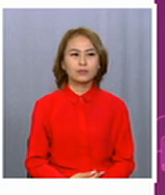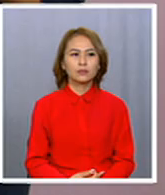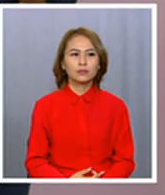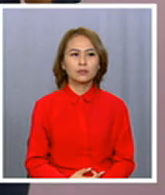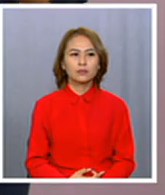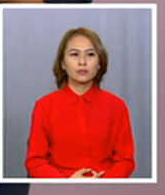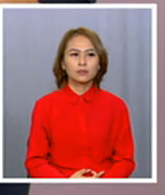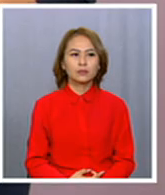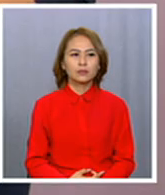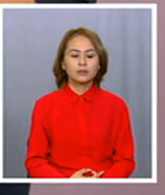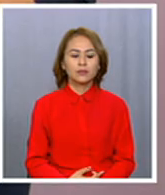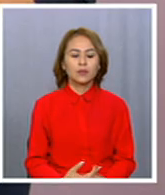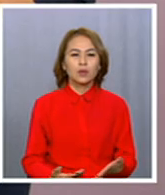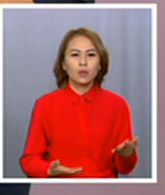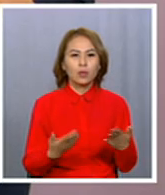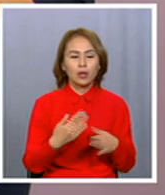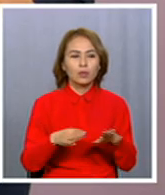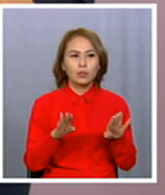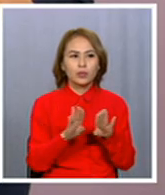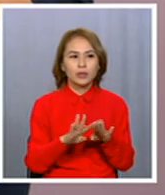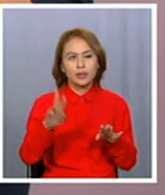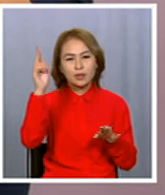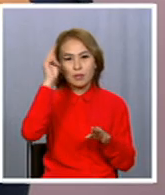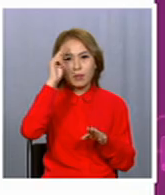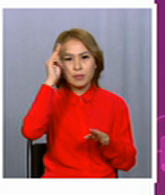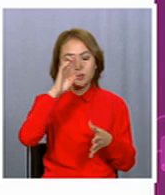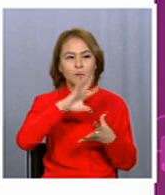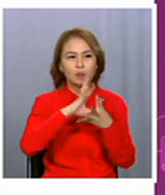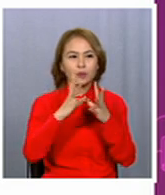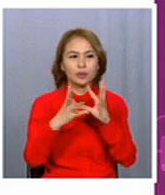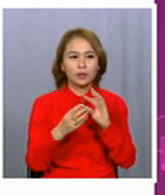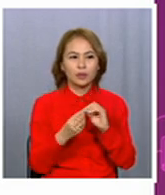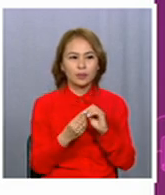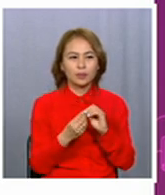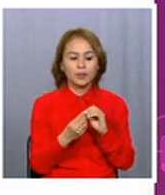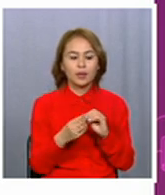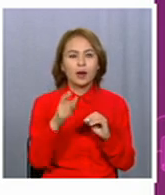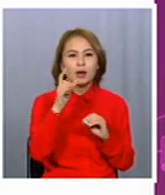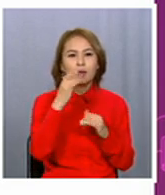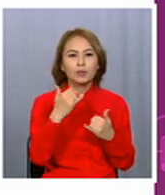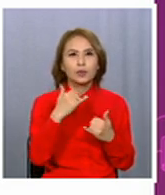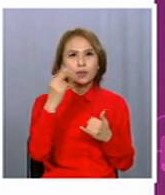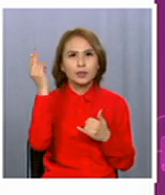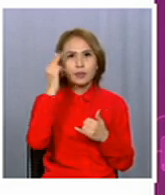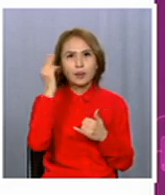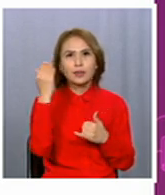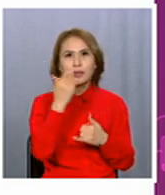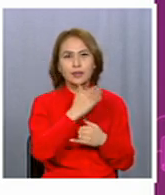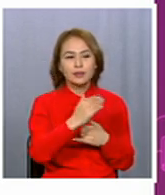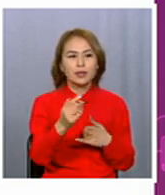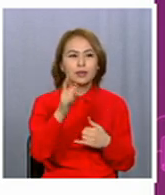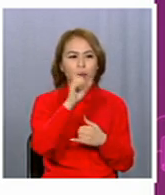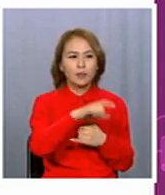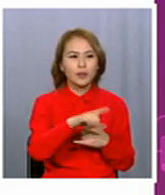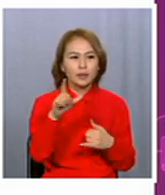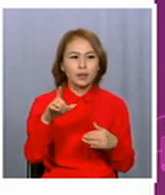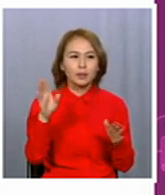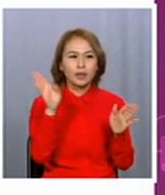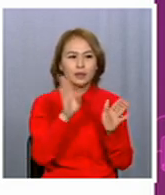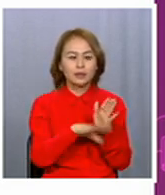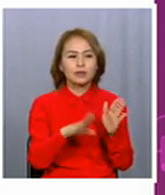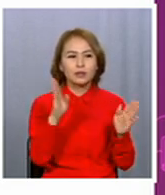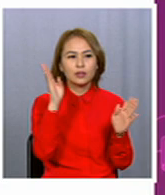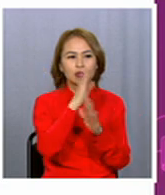жазыңдар. Олай болса, балалар, сабағымызды қорытындылайық. Яғни, бүгінгі сабақта сендер адамдардың